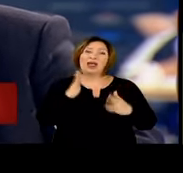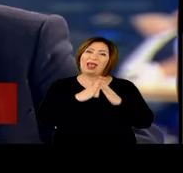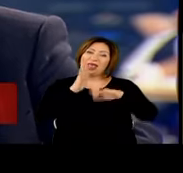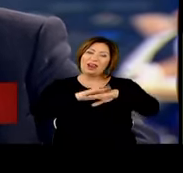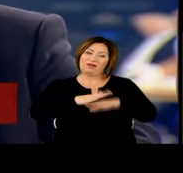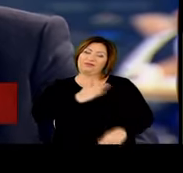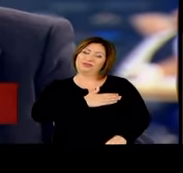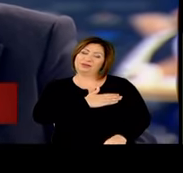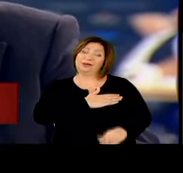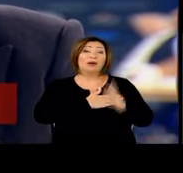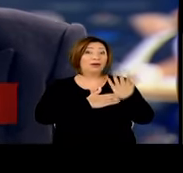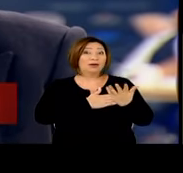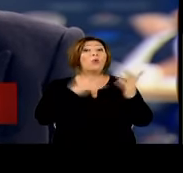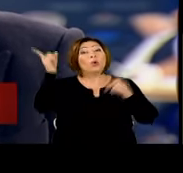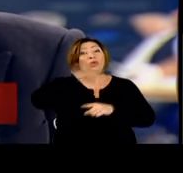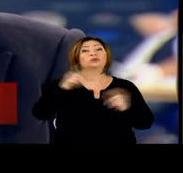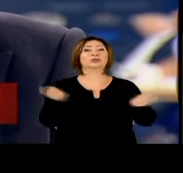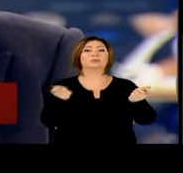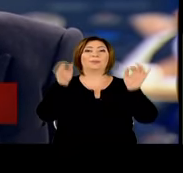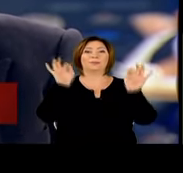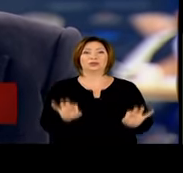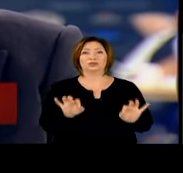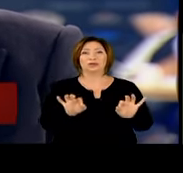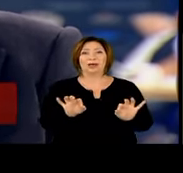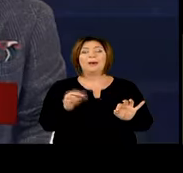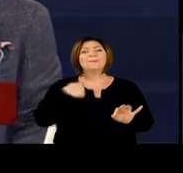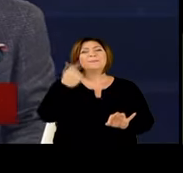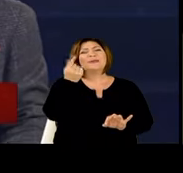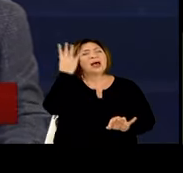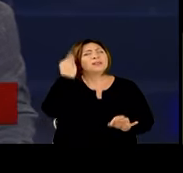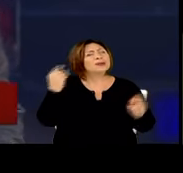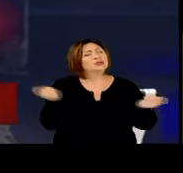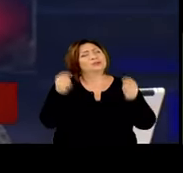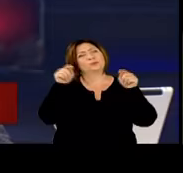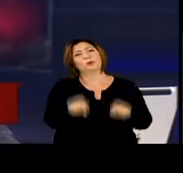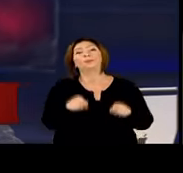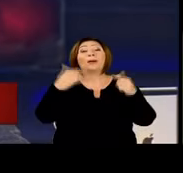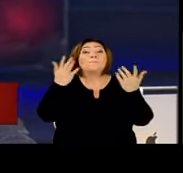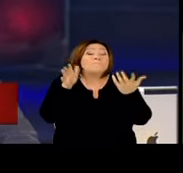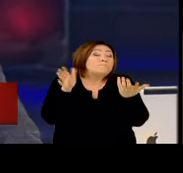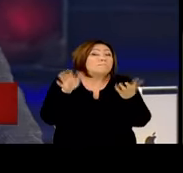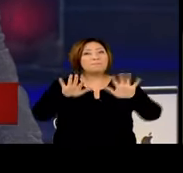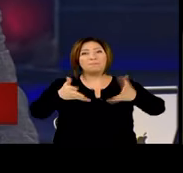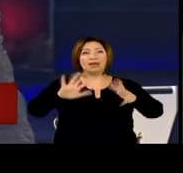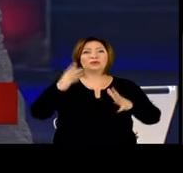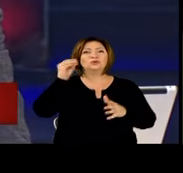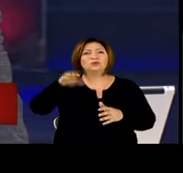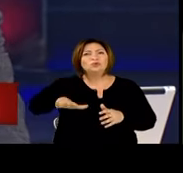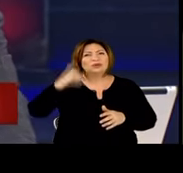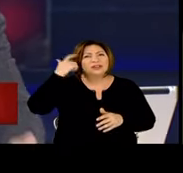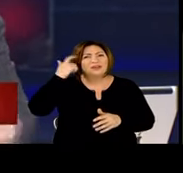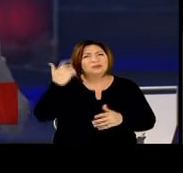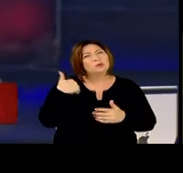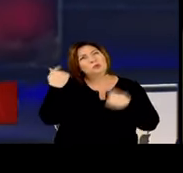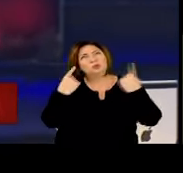vicdanına koyacak, ondan sonra çalışacak bu işi. Severek yapacak. Benim anlamaya çalıştığım şey şu. Belki daha çocuk kafasıyla hareket